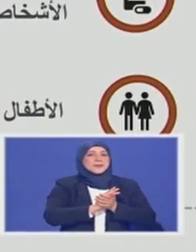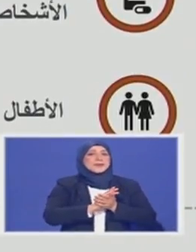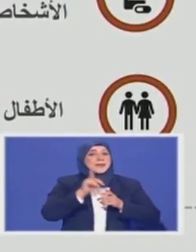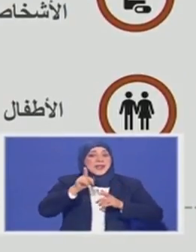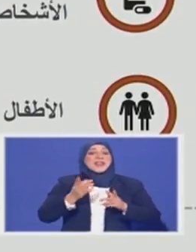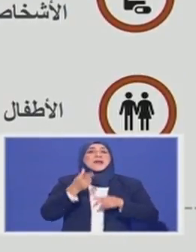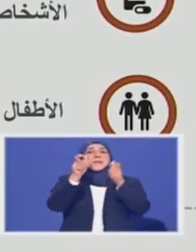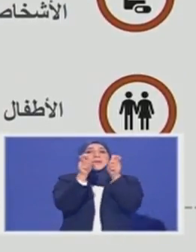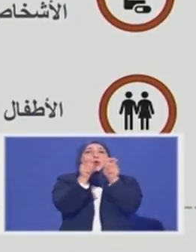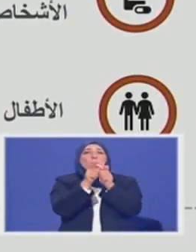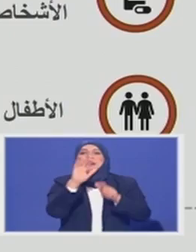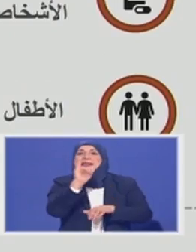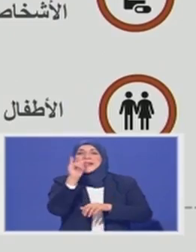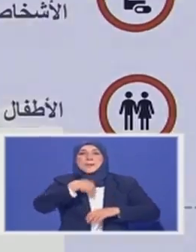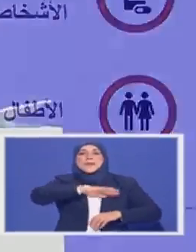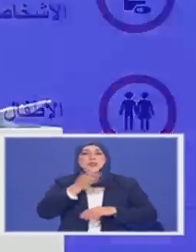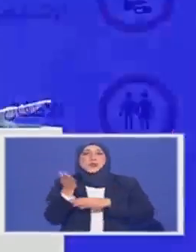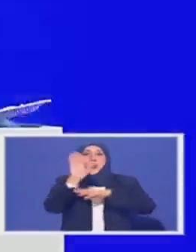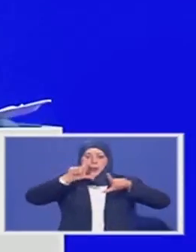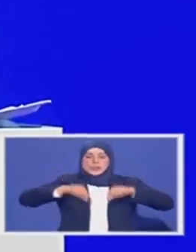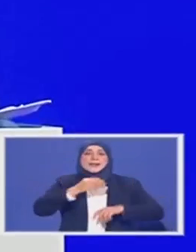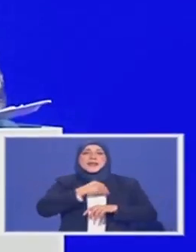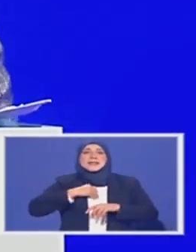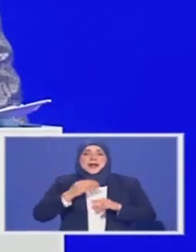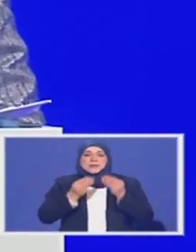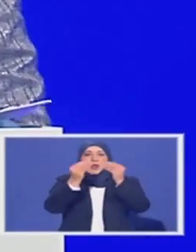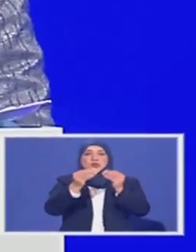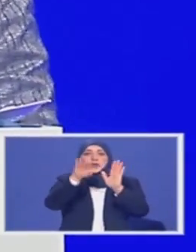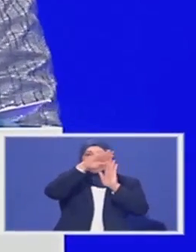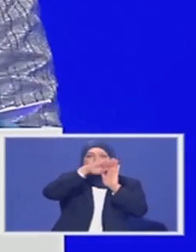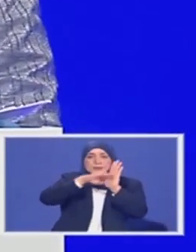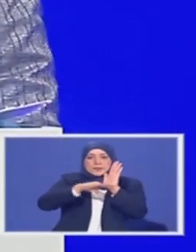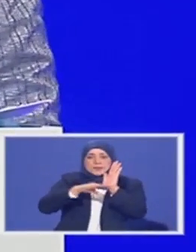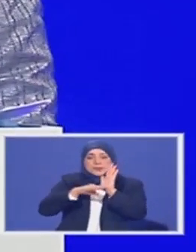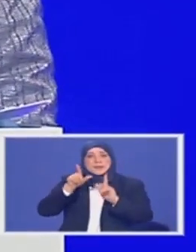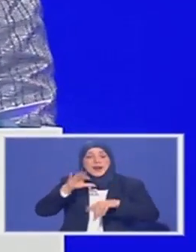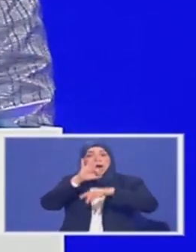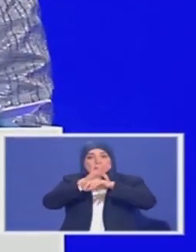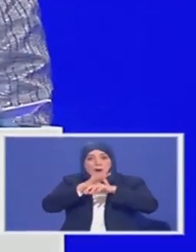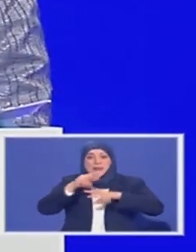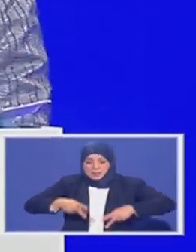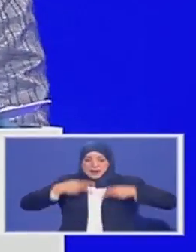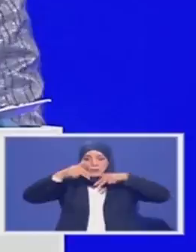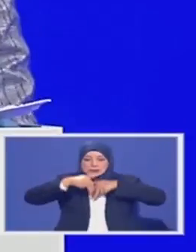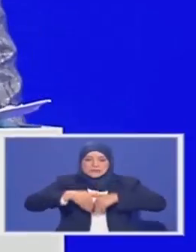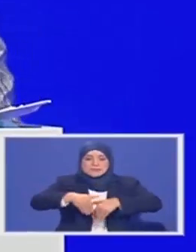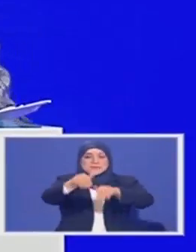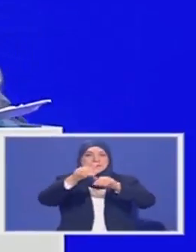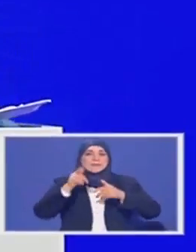وزارة الصحة بالنسبة للمعايير لهذه الأمراض المزمنة ومدقة من طرف وزارة الصحة.